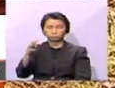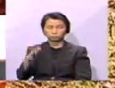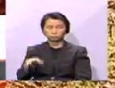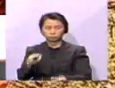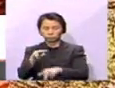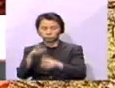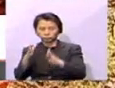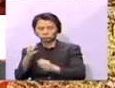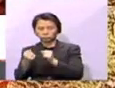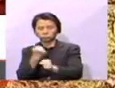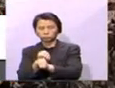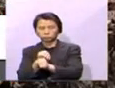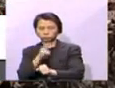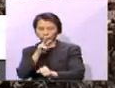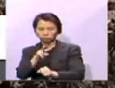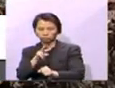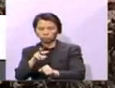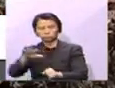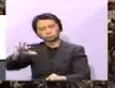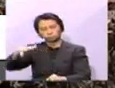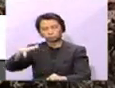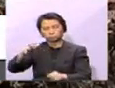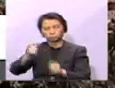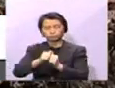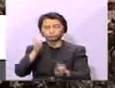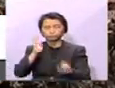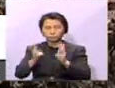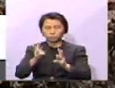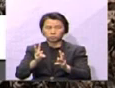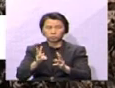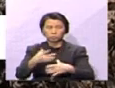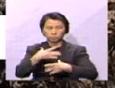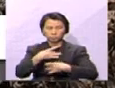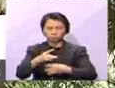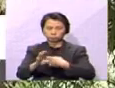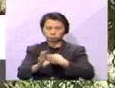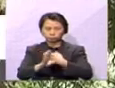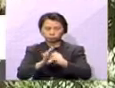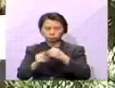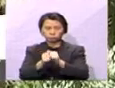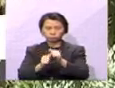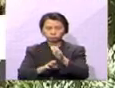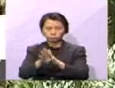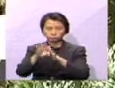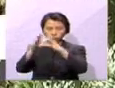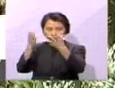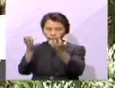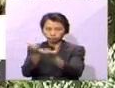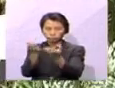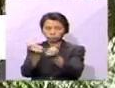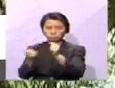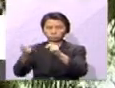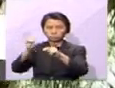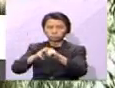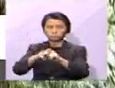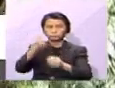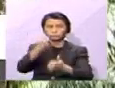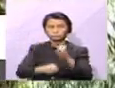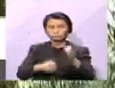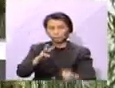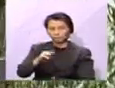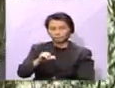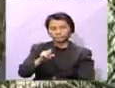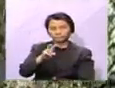permintaan tahun ini juga dilihat menyederhana walaupun minat risiko dan pertumbuhan Global dijangka meningkat harga